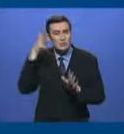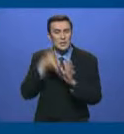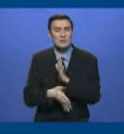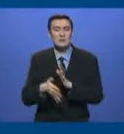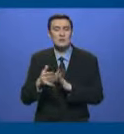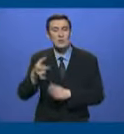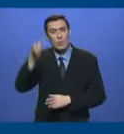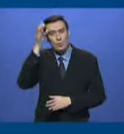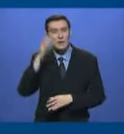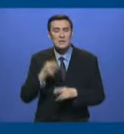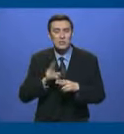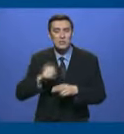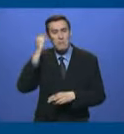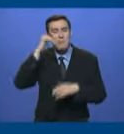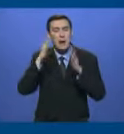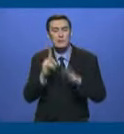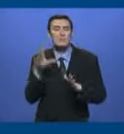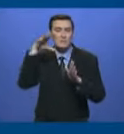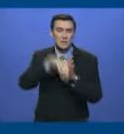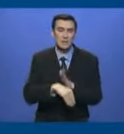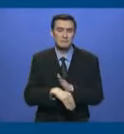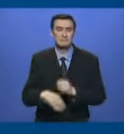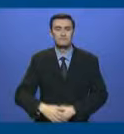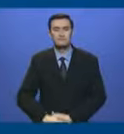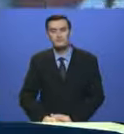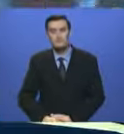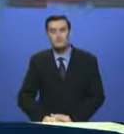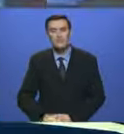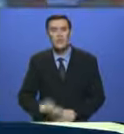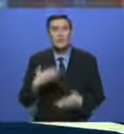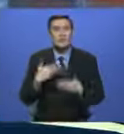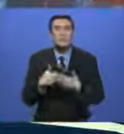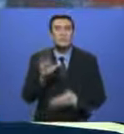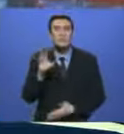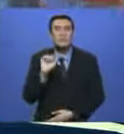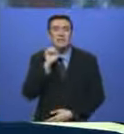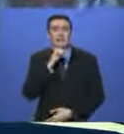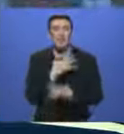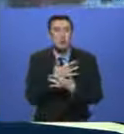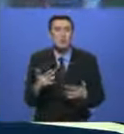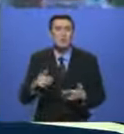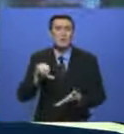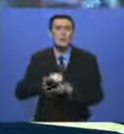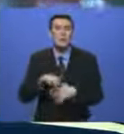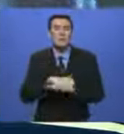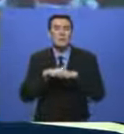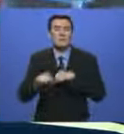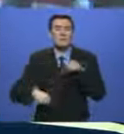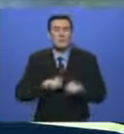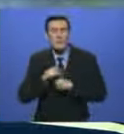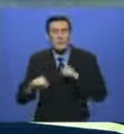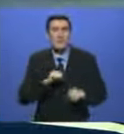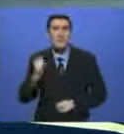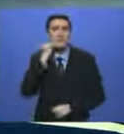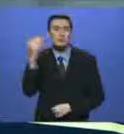теми памятниками, которые мы туда разложим. Почти 500 Дедов Морозов устроили массовый забег по